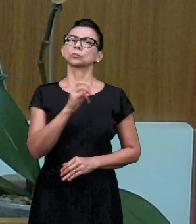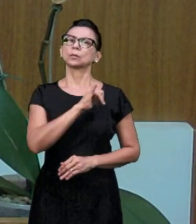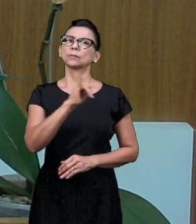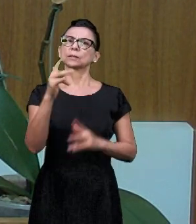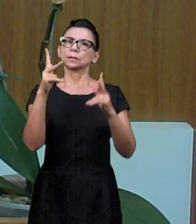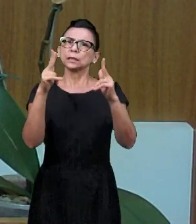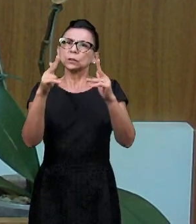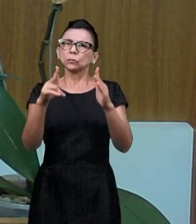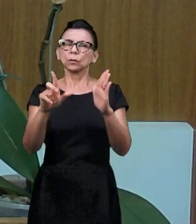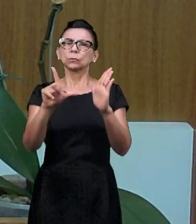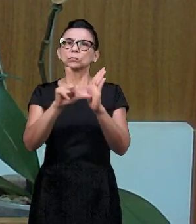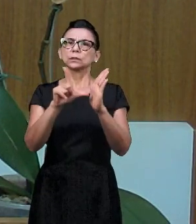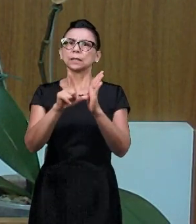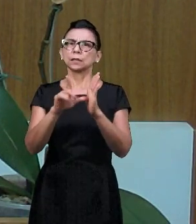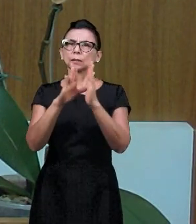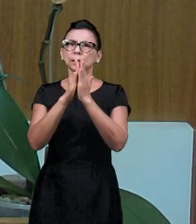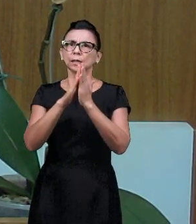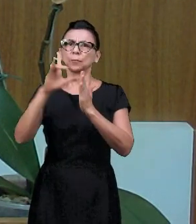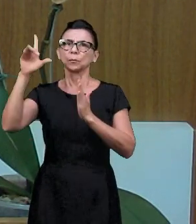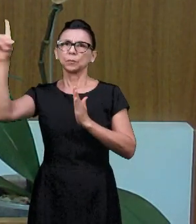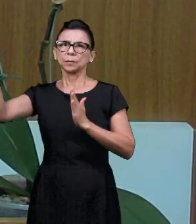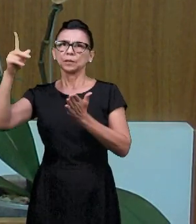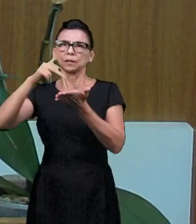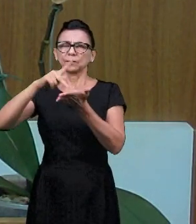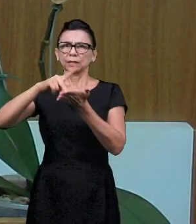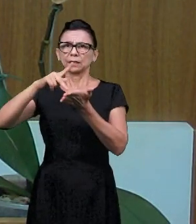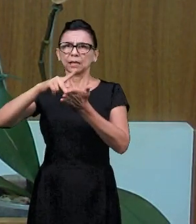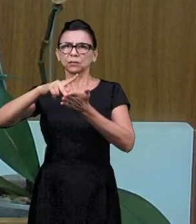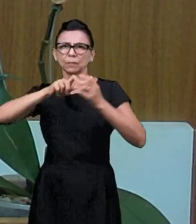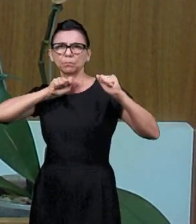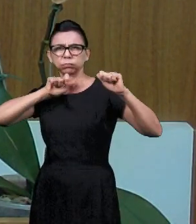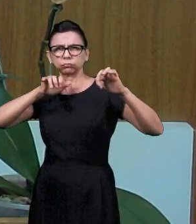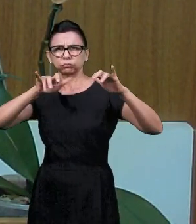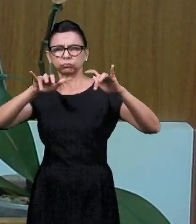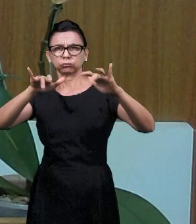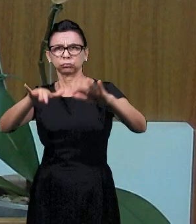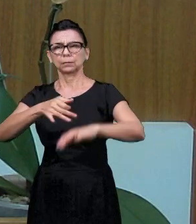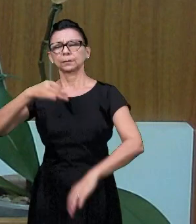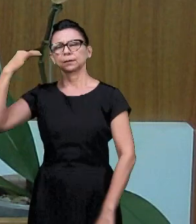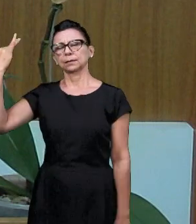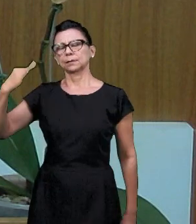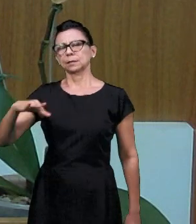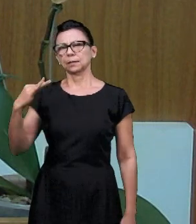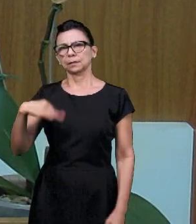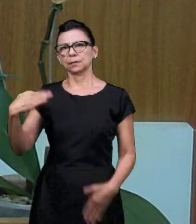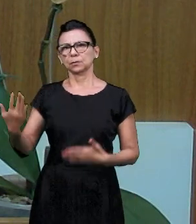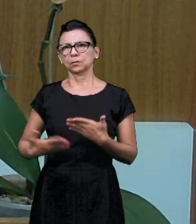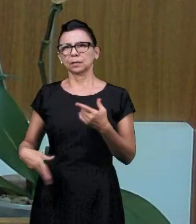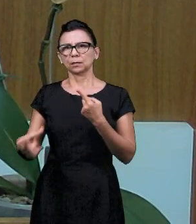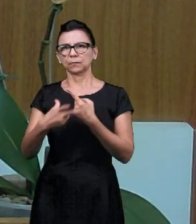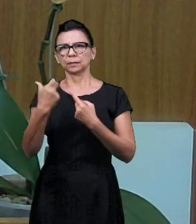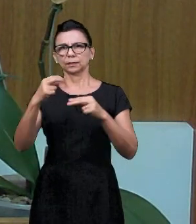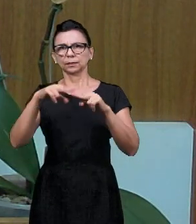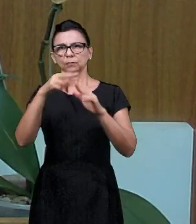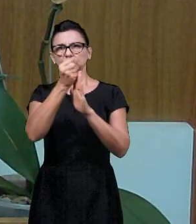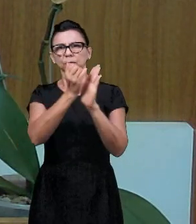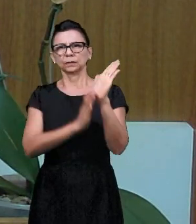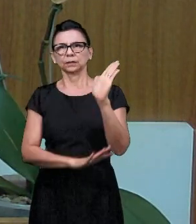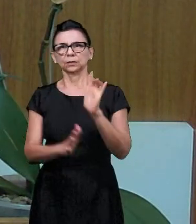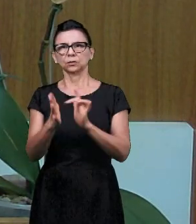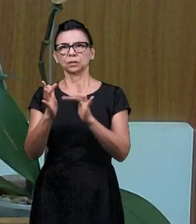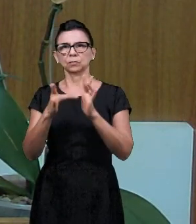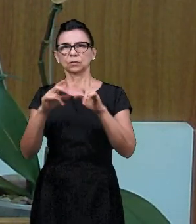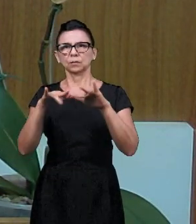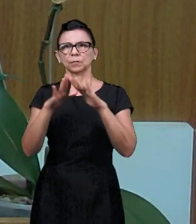vaincu par le sang et par la parole. Que Dieu bénisse nos frères et sœurs. Maintenant, la parole, maintenant c'est la continuation